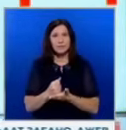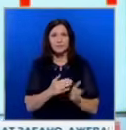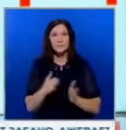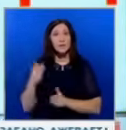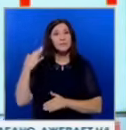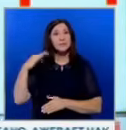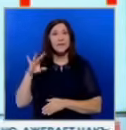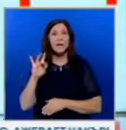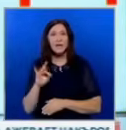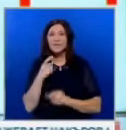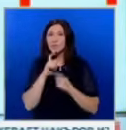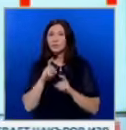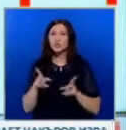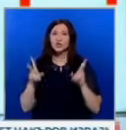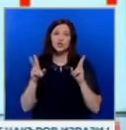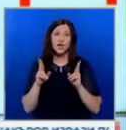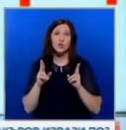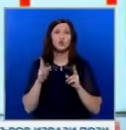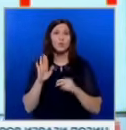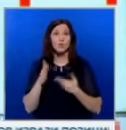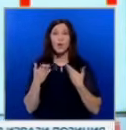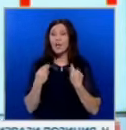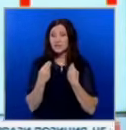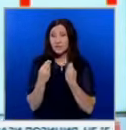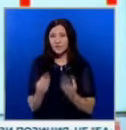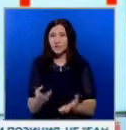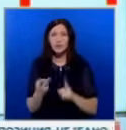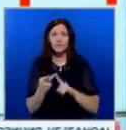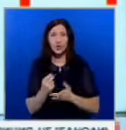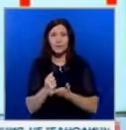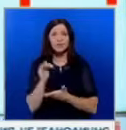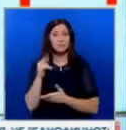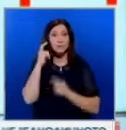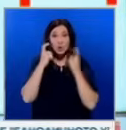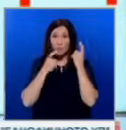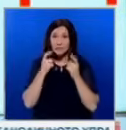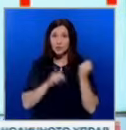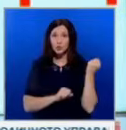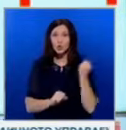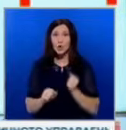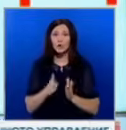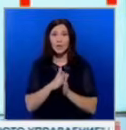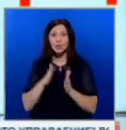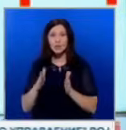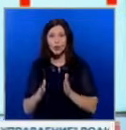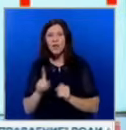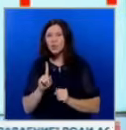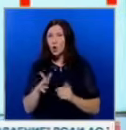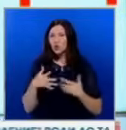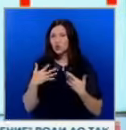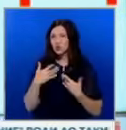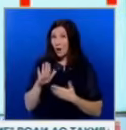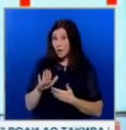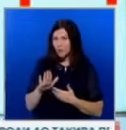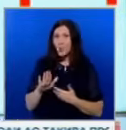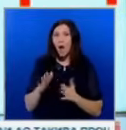Президентът Румен Радев коментира, че решението му кога да бъде връчен вторият мандат ще бъде съобразено с конституционните срокове, но и с